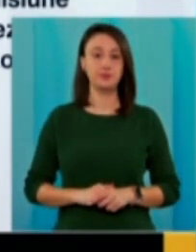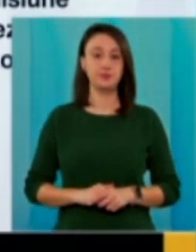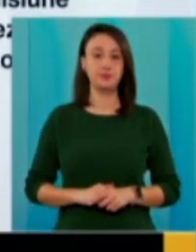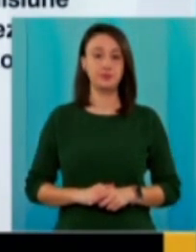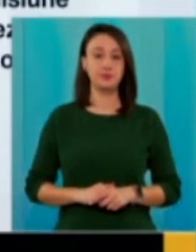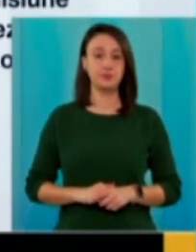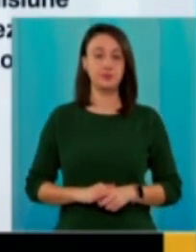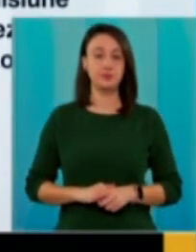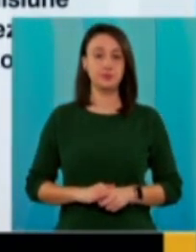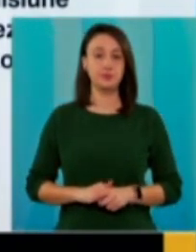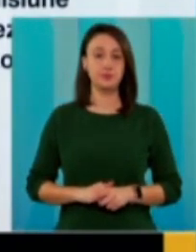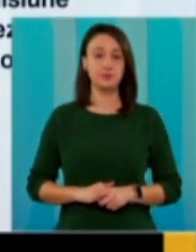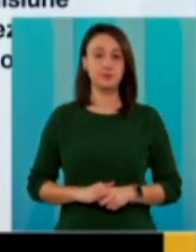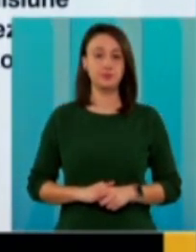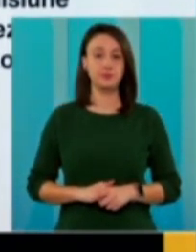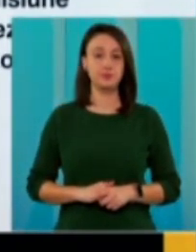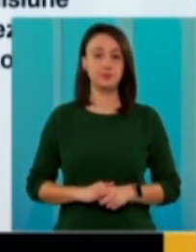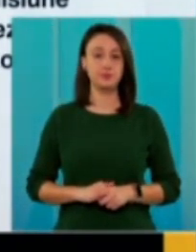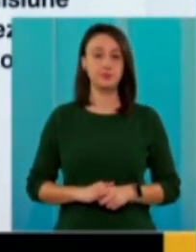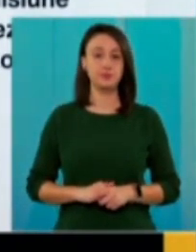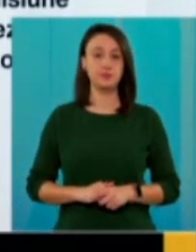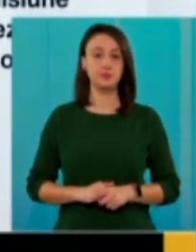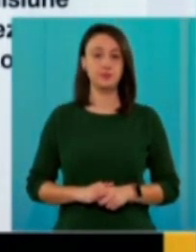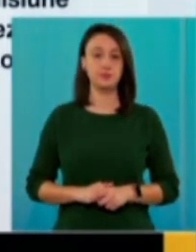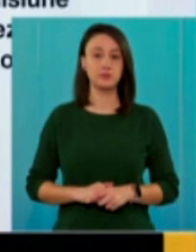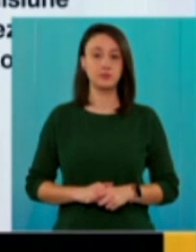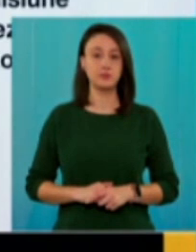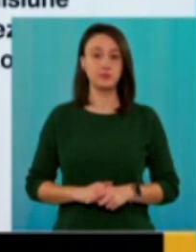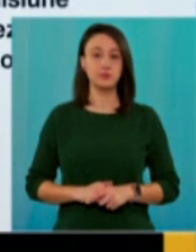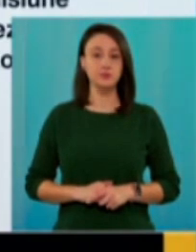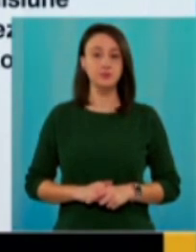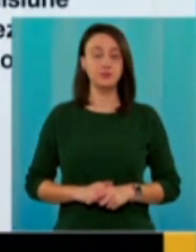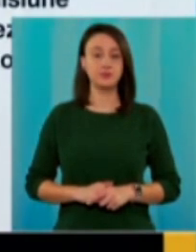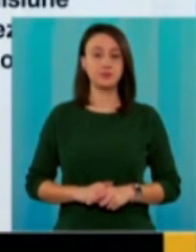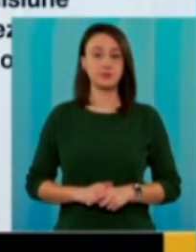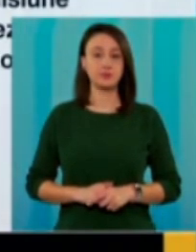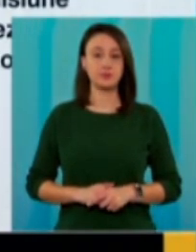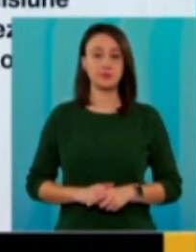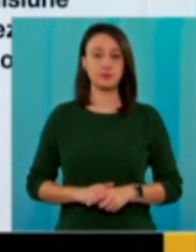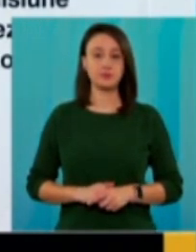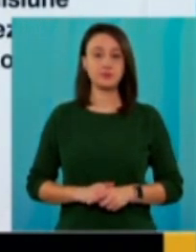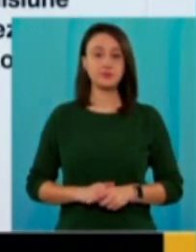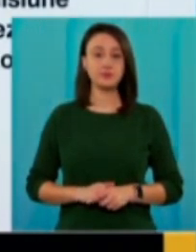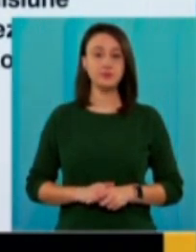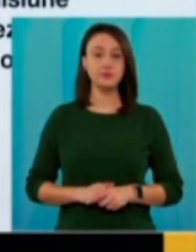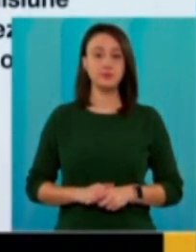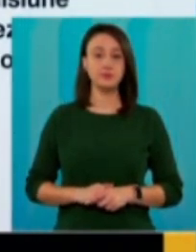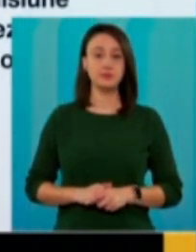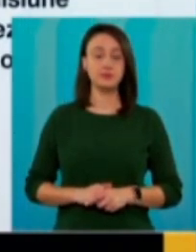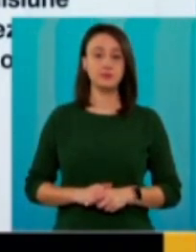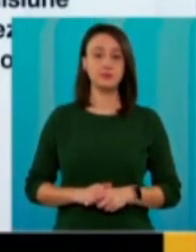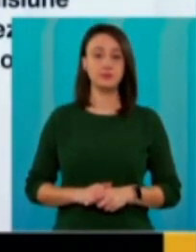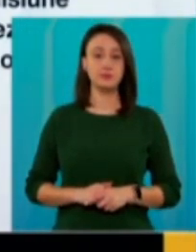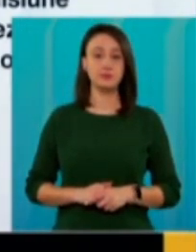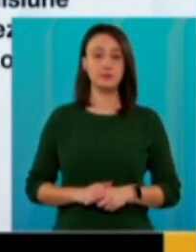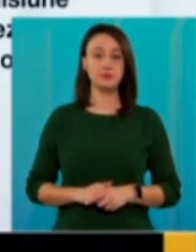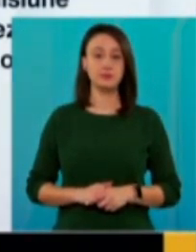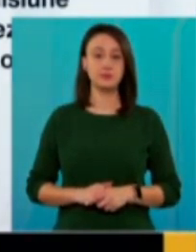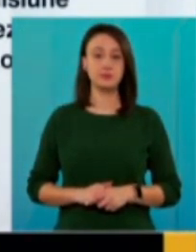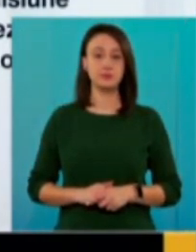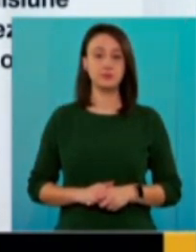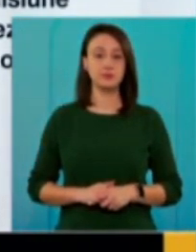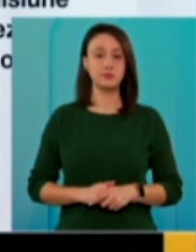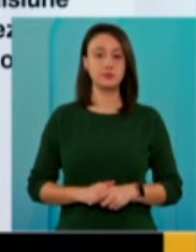cerem Consiliului de securitate al ONU se ia imediat măsuri pentru demilitarizarea zonei de excludere a centralei nucleare de la